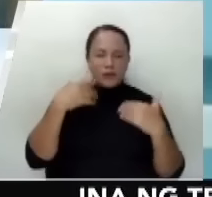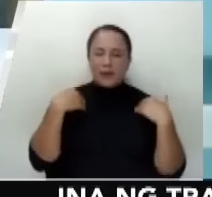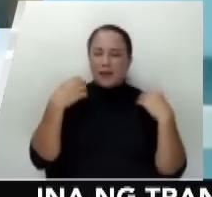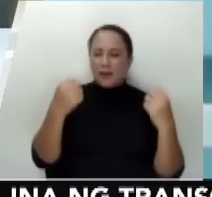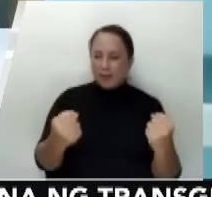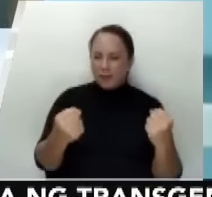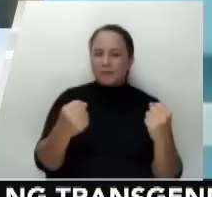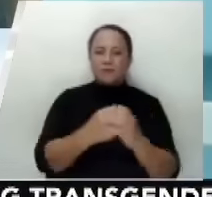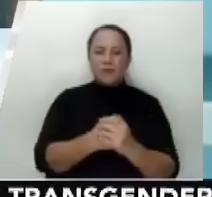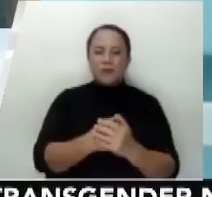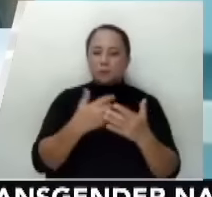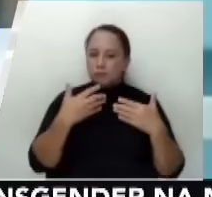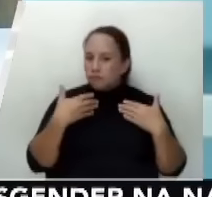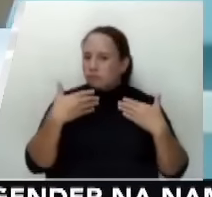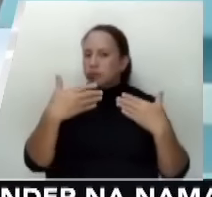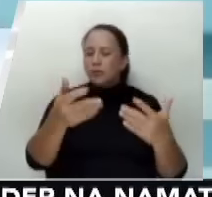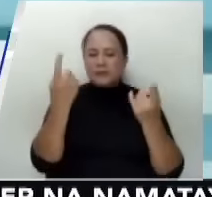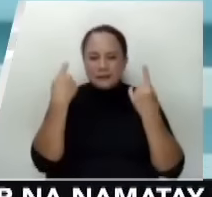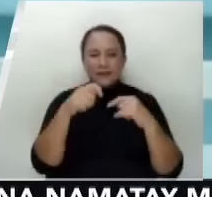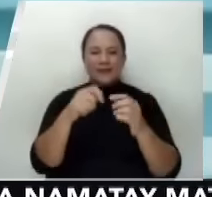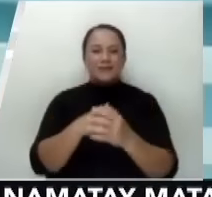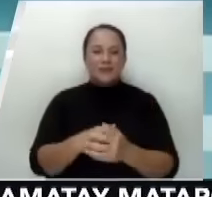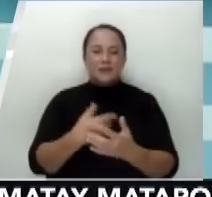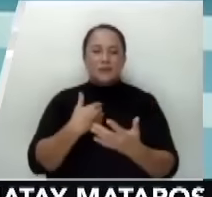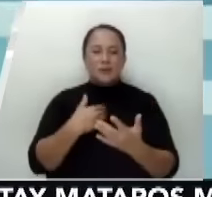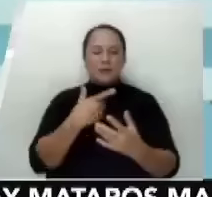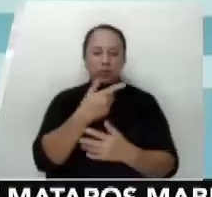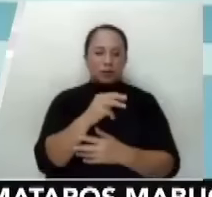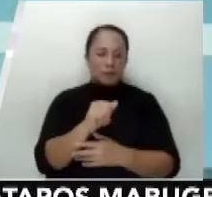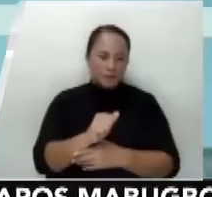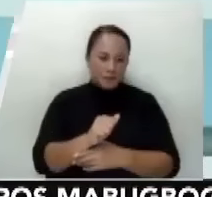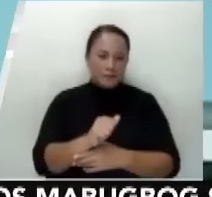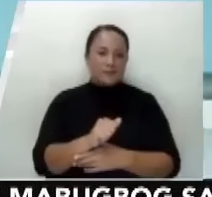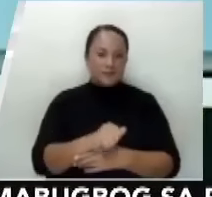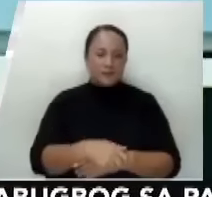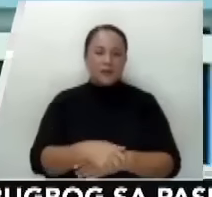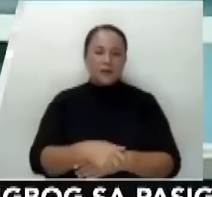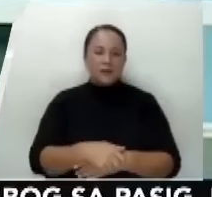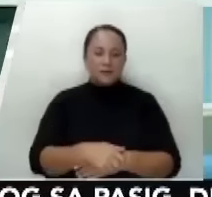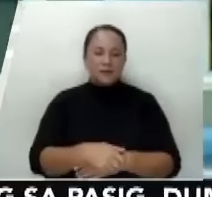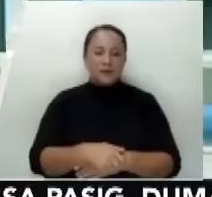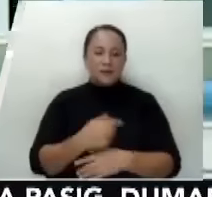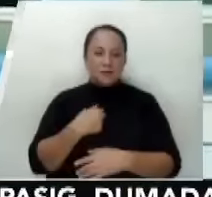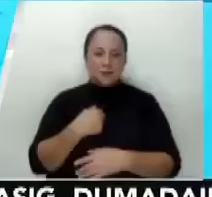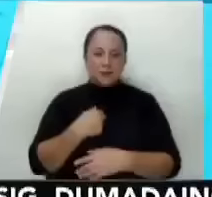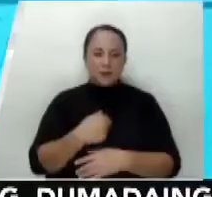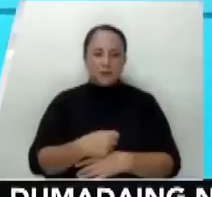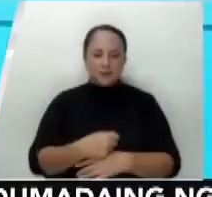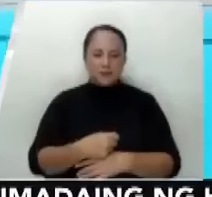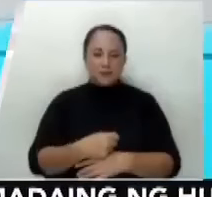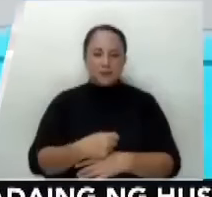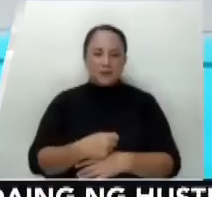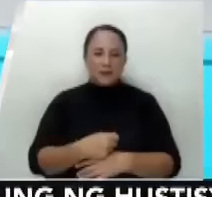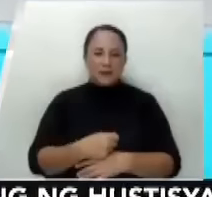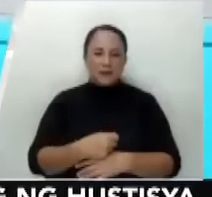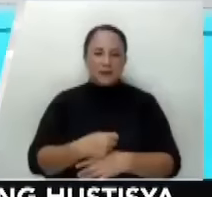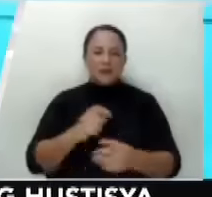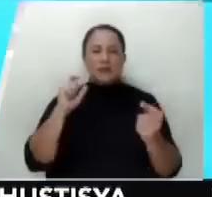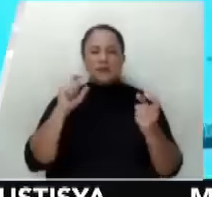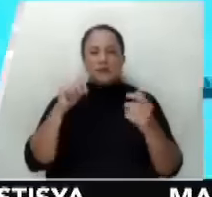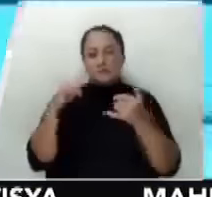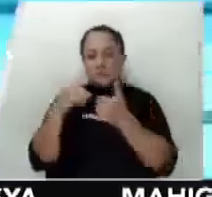ahead and try it out. Para sa GMA Integrated News, ako si Martin Javier. At ako si James Ray Ahido. Changing the